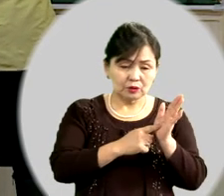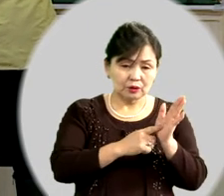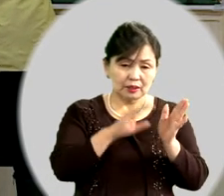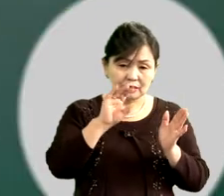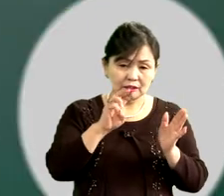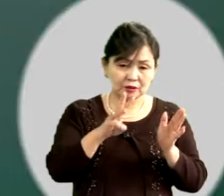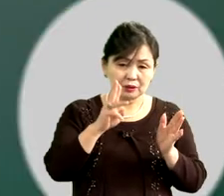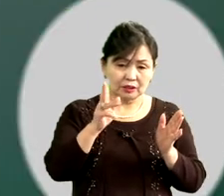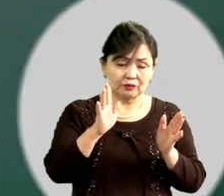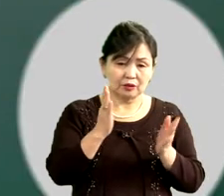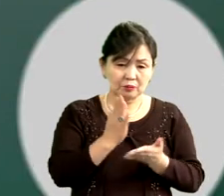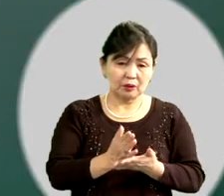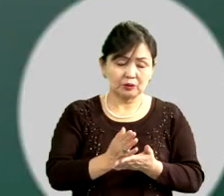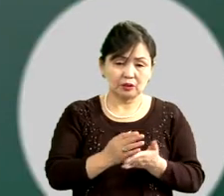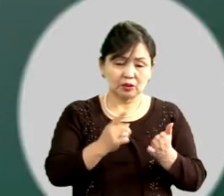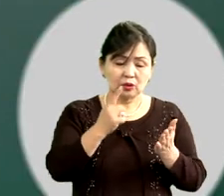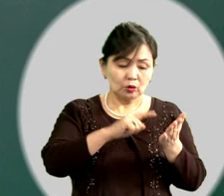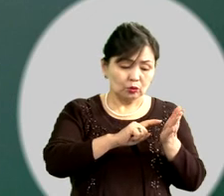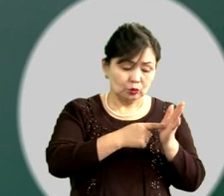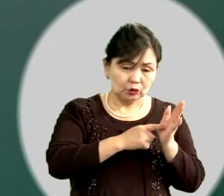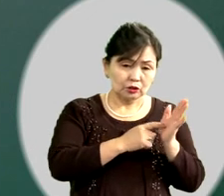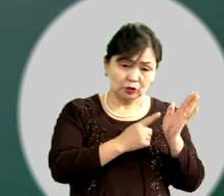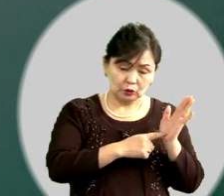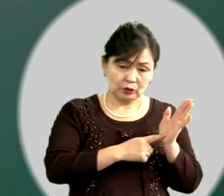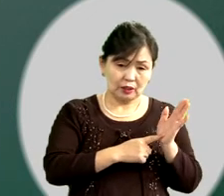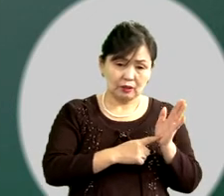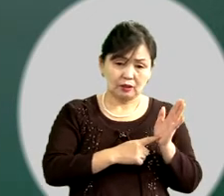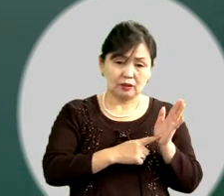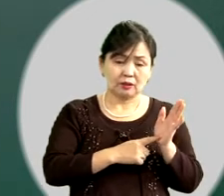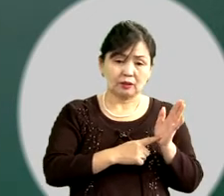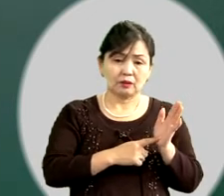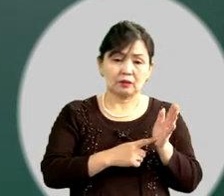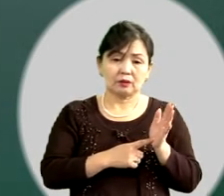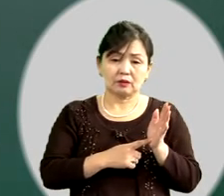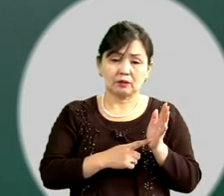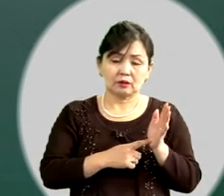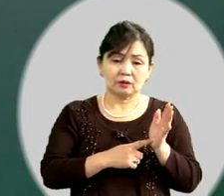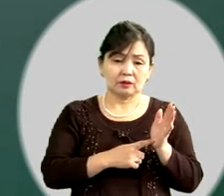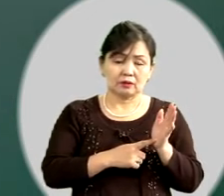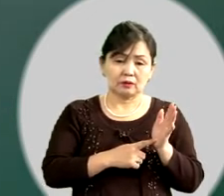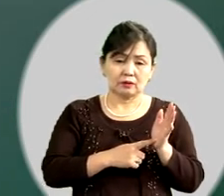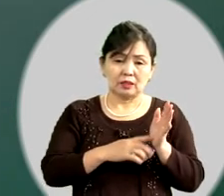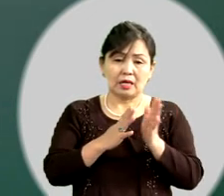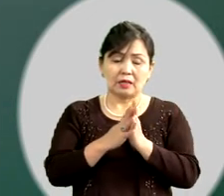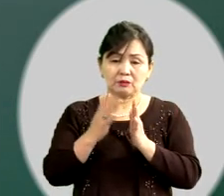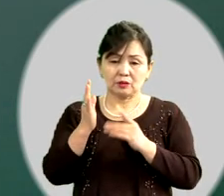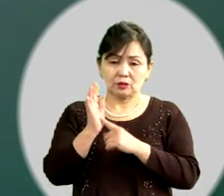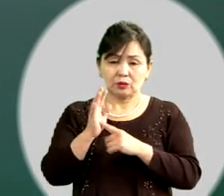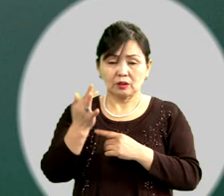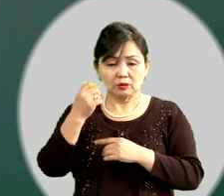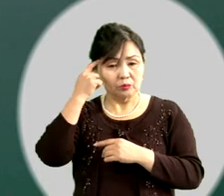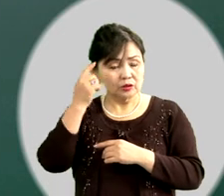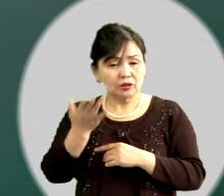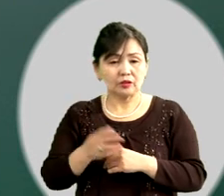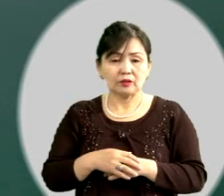хэсэг нь 6-аг 16 см квадратаар үржүүлээд, за, бүгдээрээ цэжээр